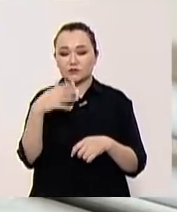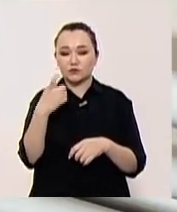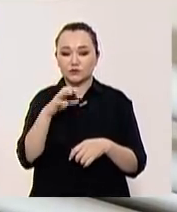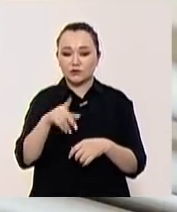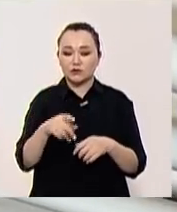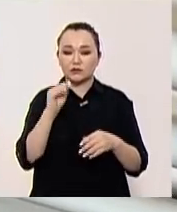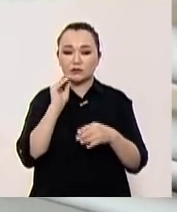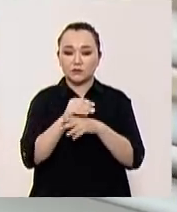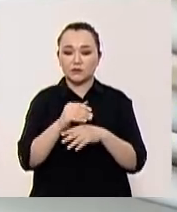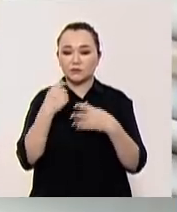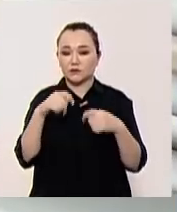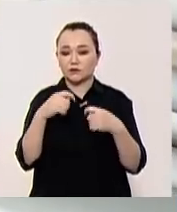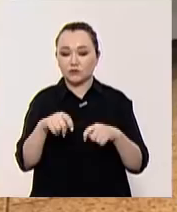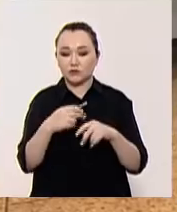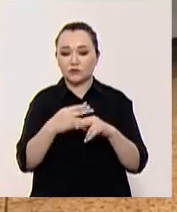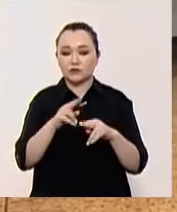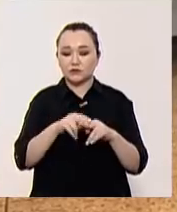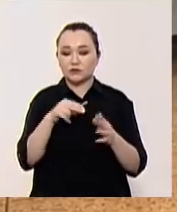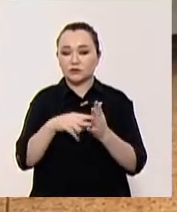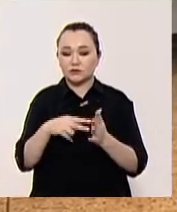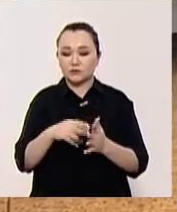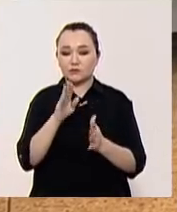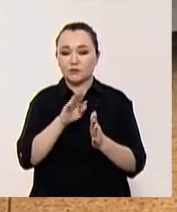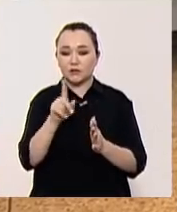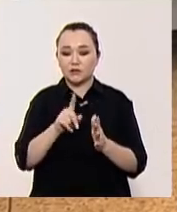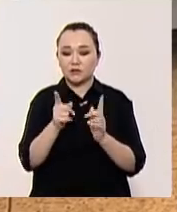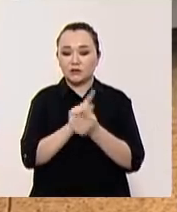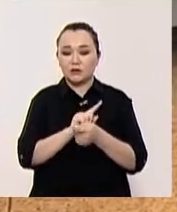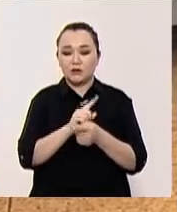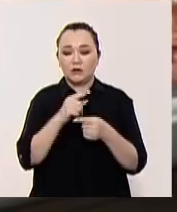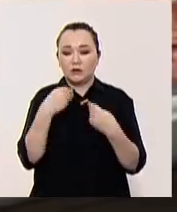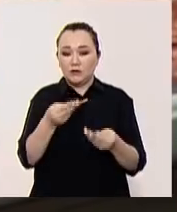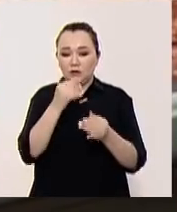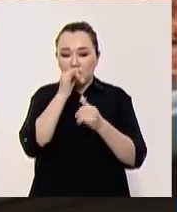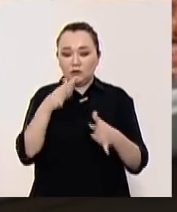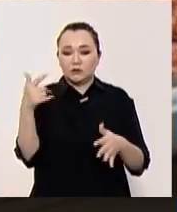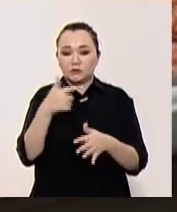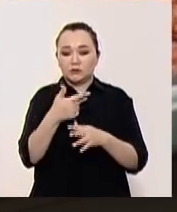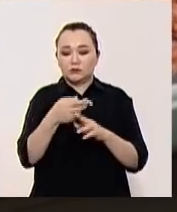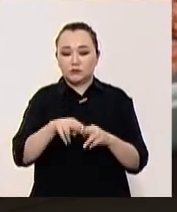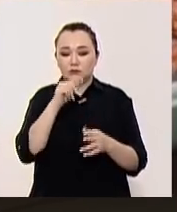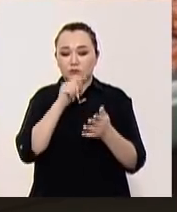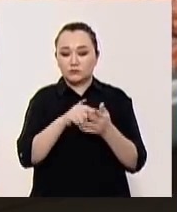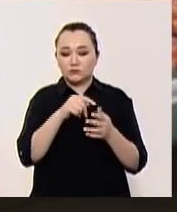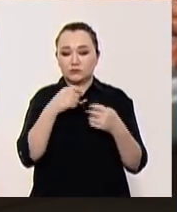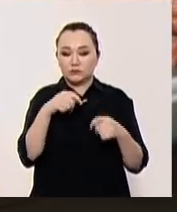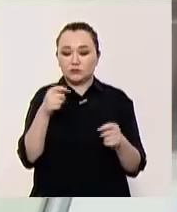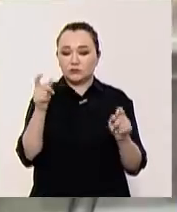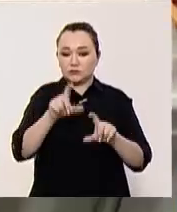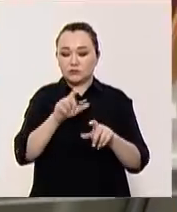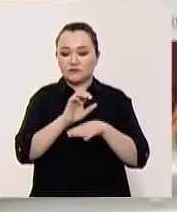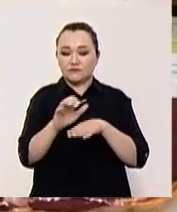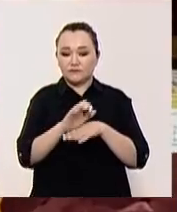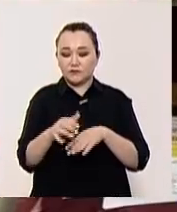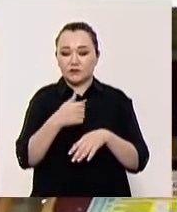қосып сатып жатыр екен. Дегенмен бұл бағаның өзгеріссіз қалатынына кепілдік бере алмайды. Себебі құс азығының қымбаттығын сылтауратқан өндірушілер